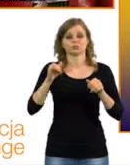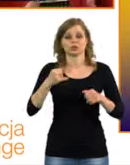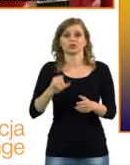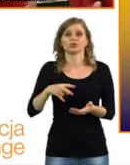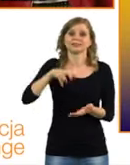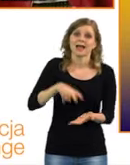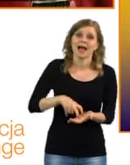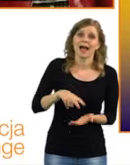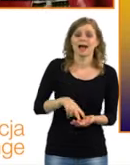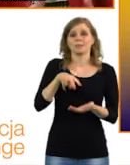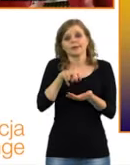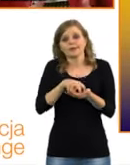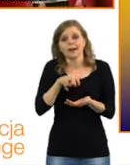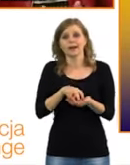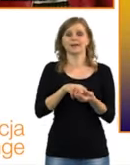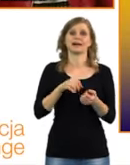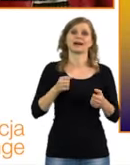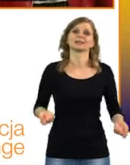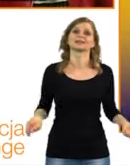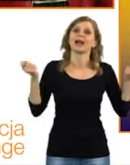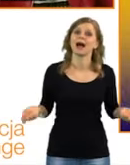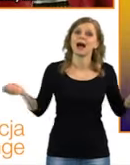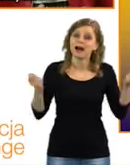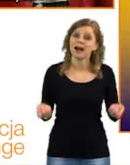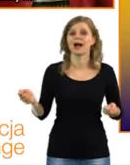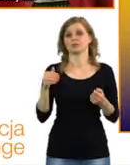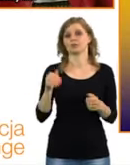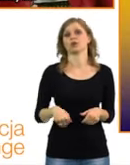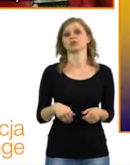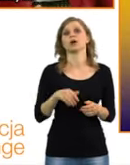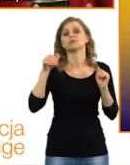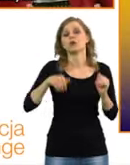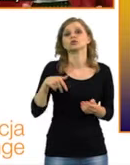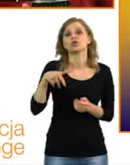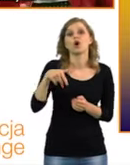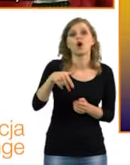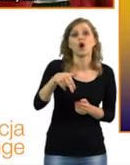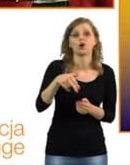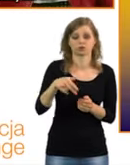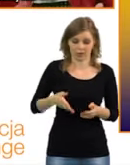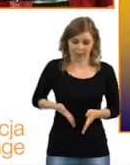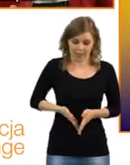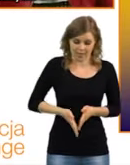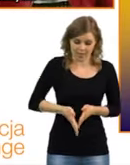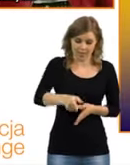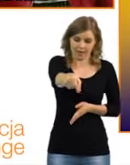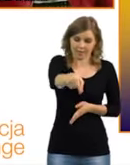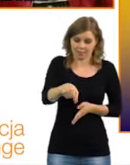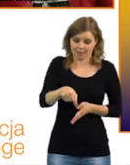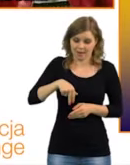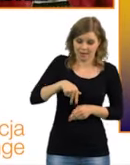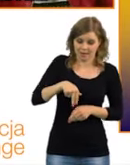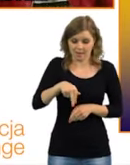sobie skakać, podskakiwać, mogą skakać na skakance, mogą chodzić po prostej, narysowanej